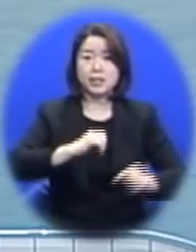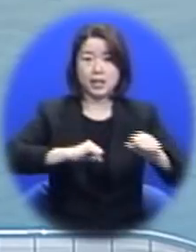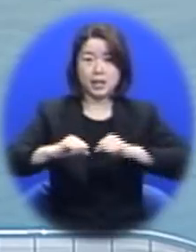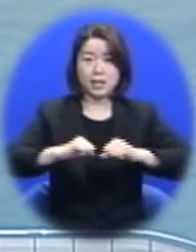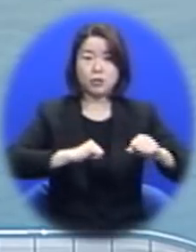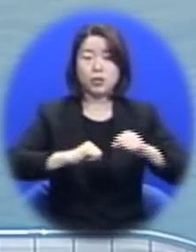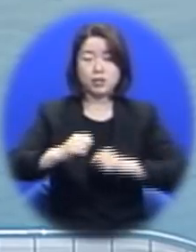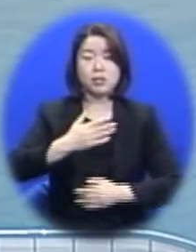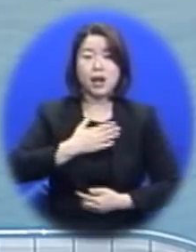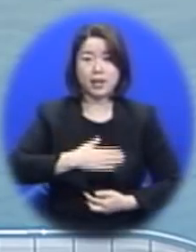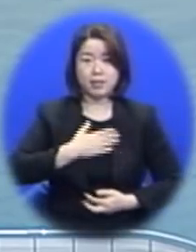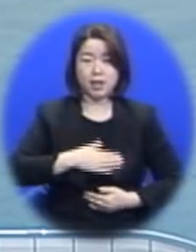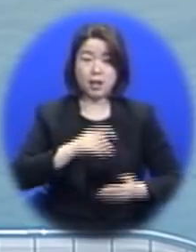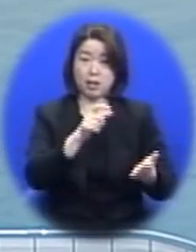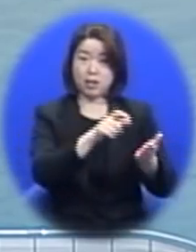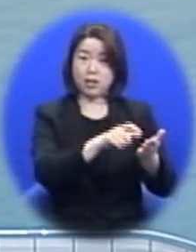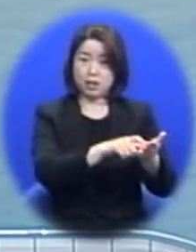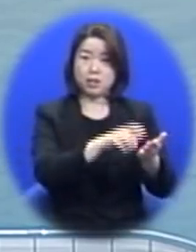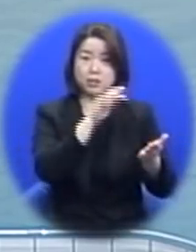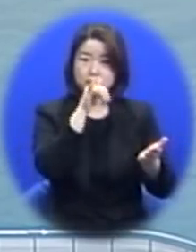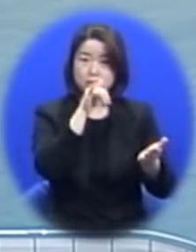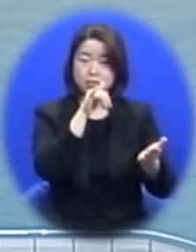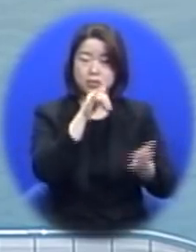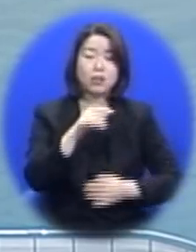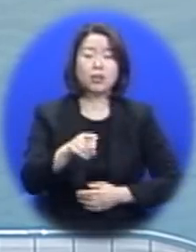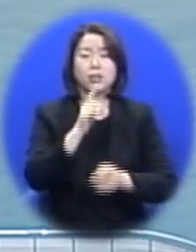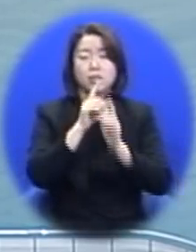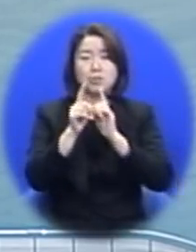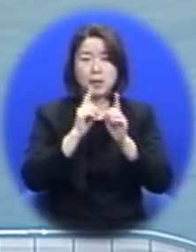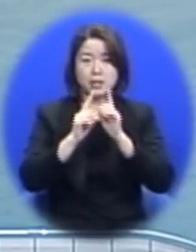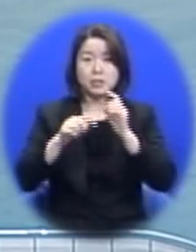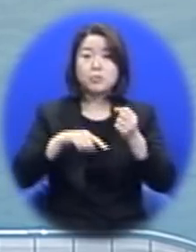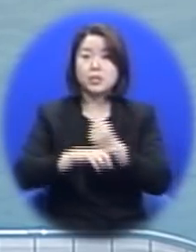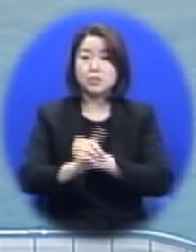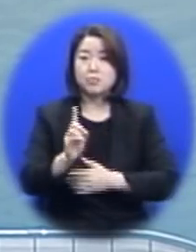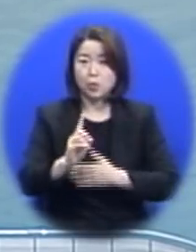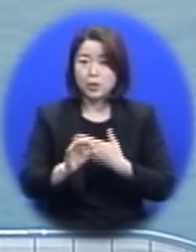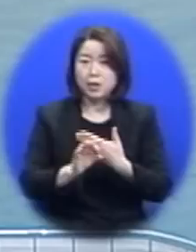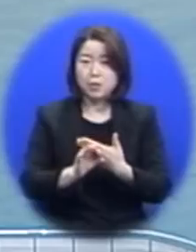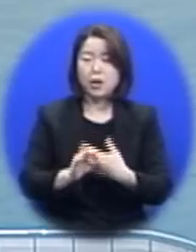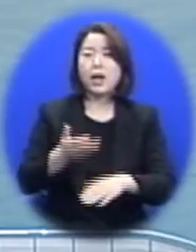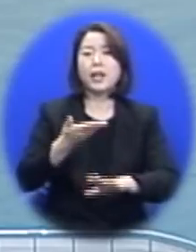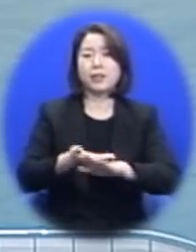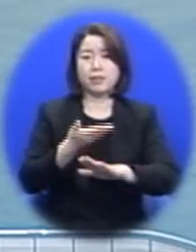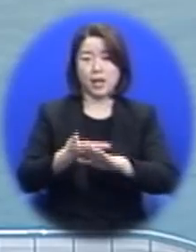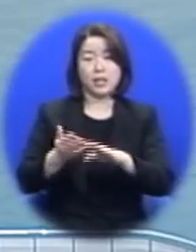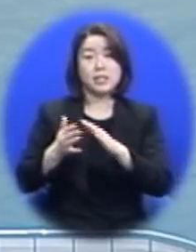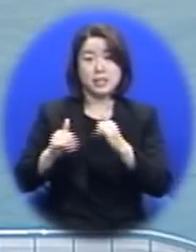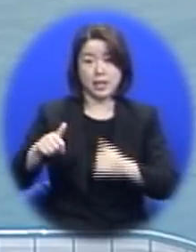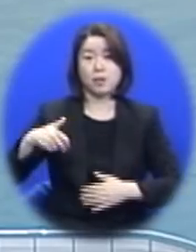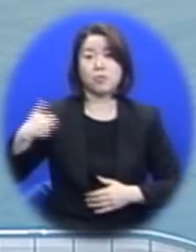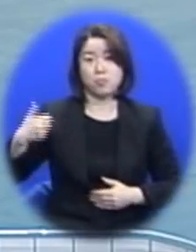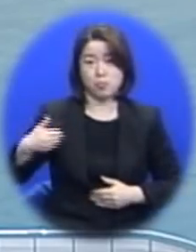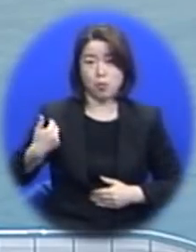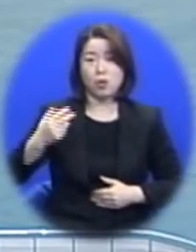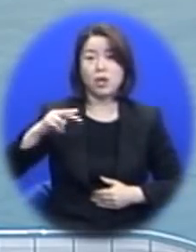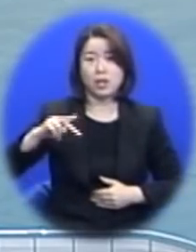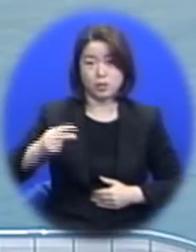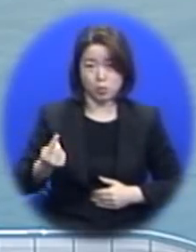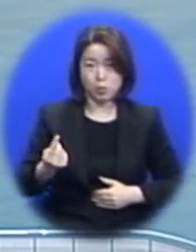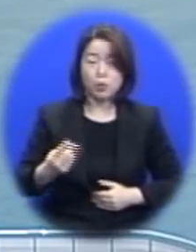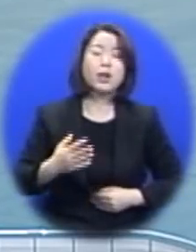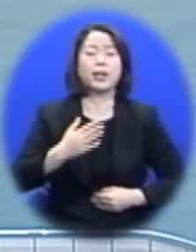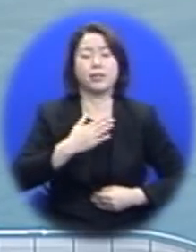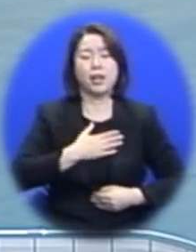안다 이런 말씀하셨는데 이 말씀은 다른 사람은 모르겠지만